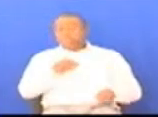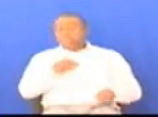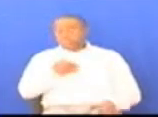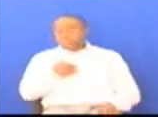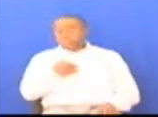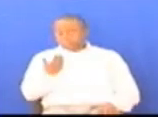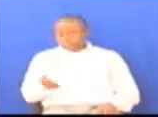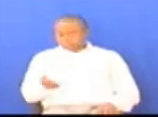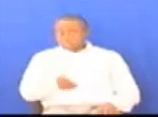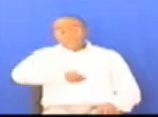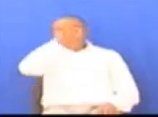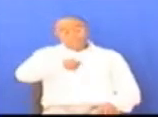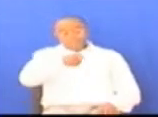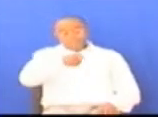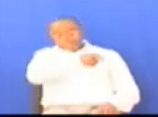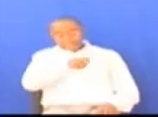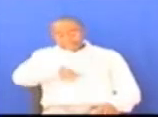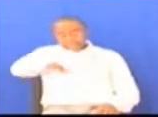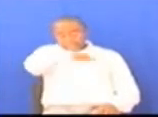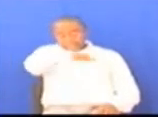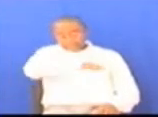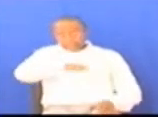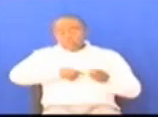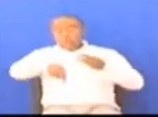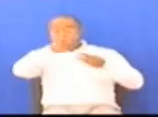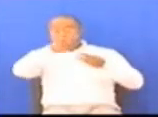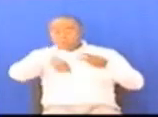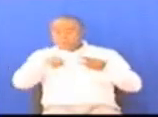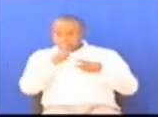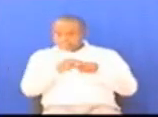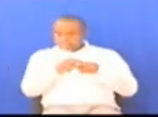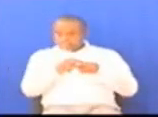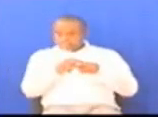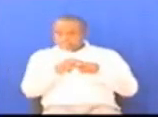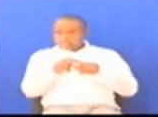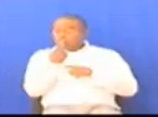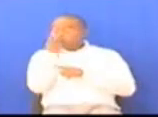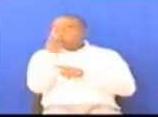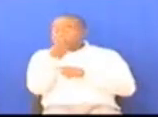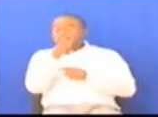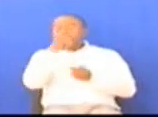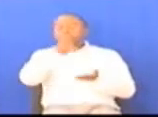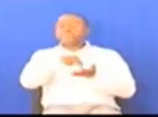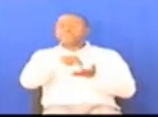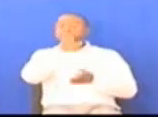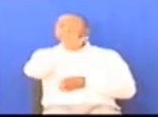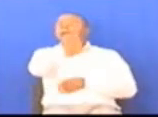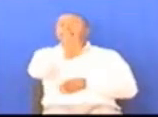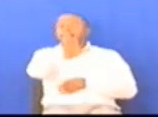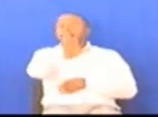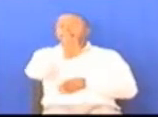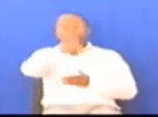wa Jamhuri ya Muungano wa Tanzania kwa kusimamia anachokiamini.